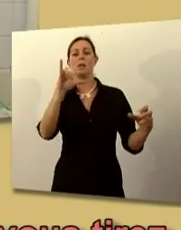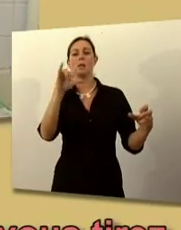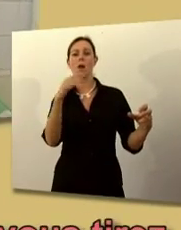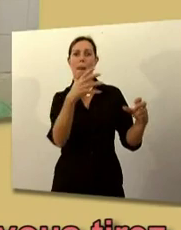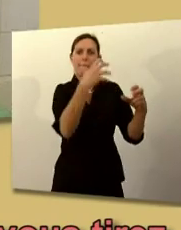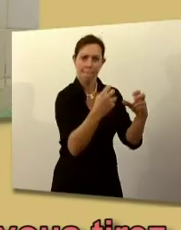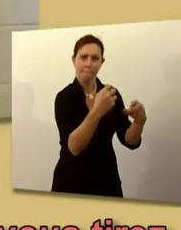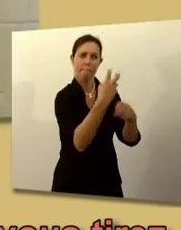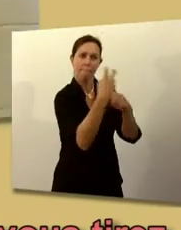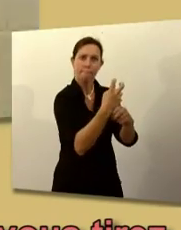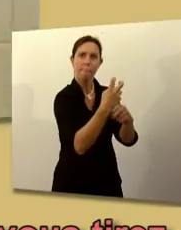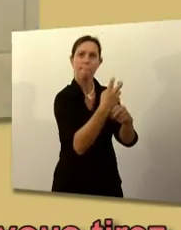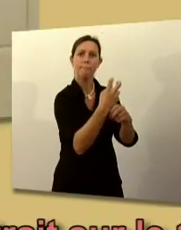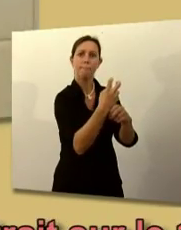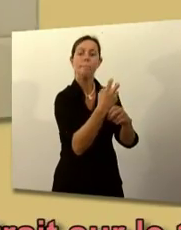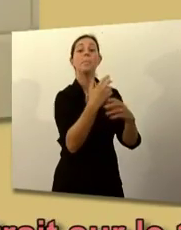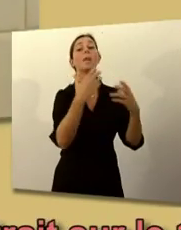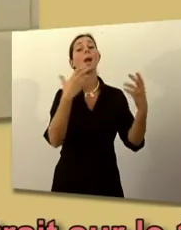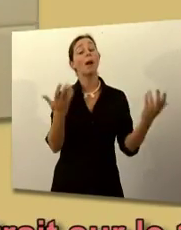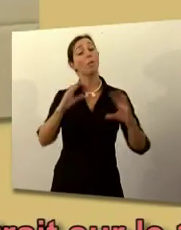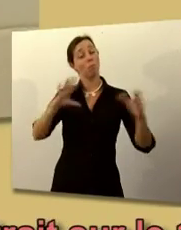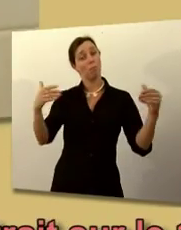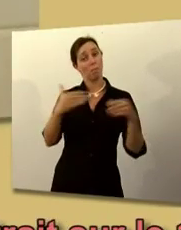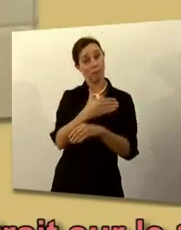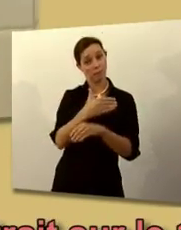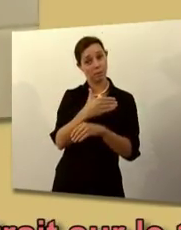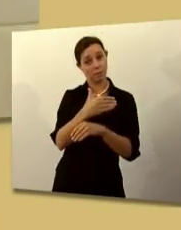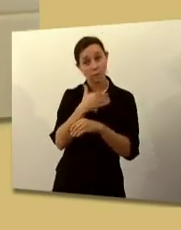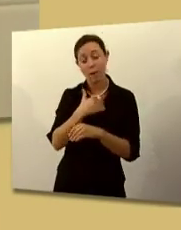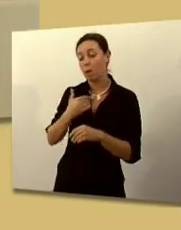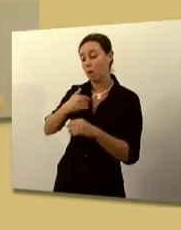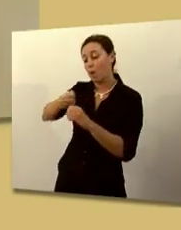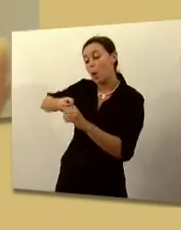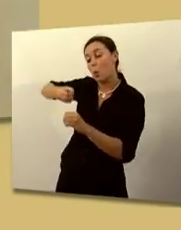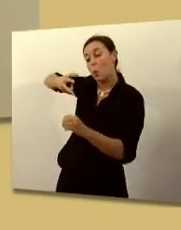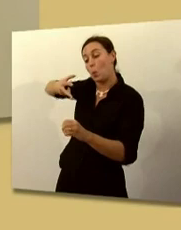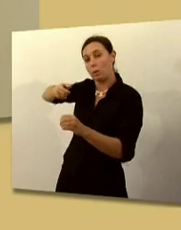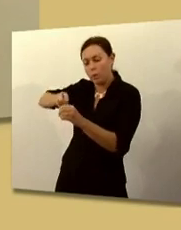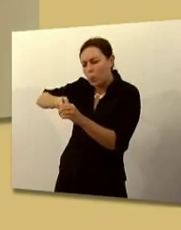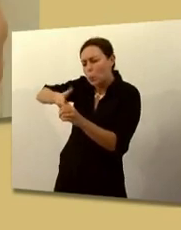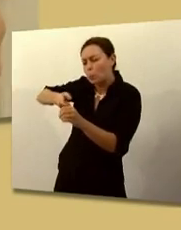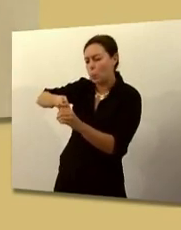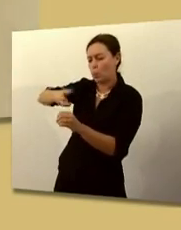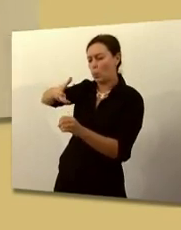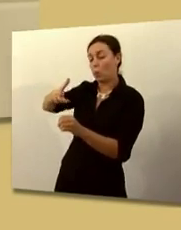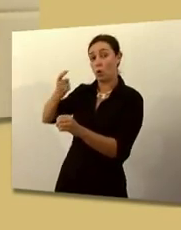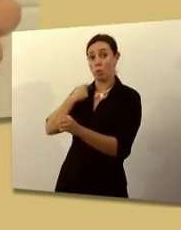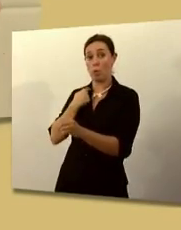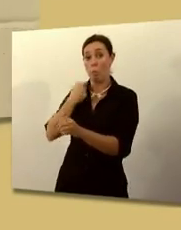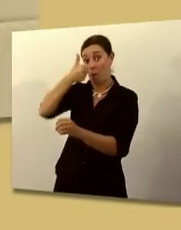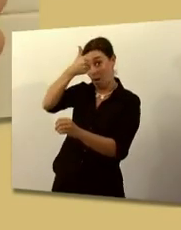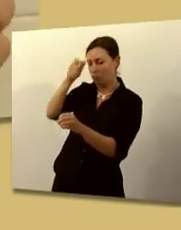tirez pour avoir le petit trait sous le 1. D'accord. Voilà. Donc vous prenez votre